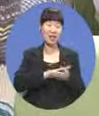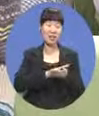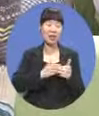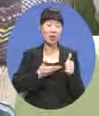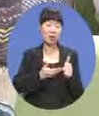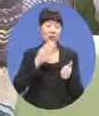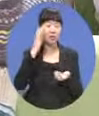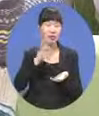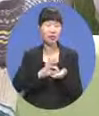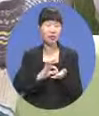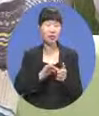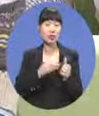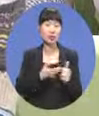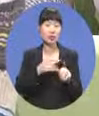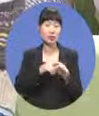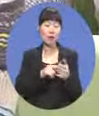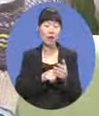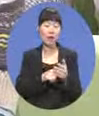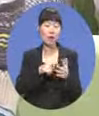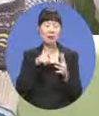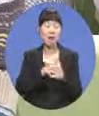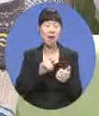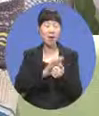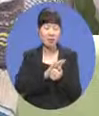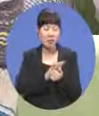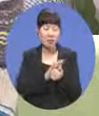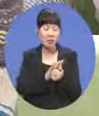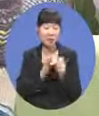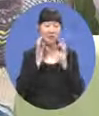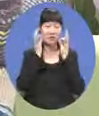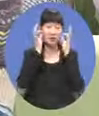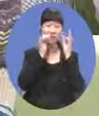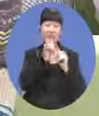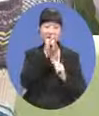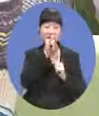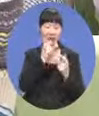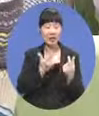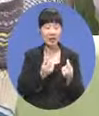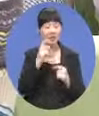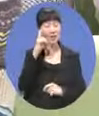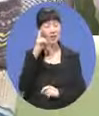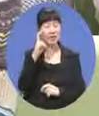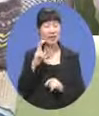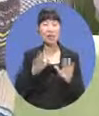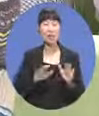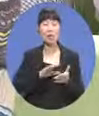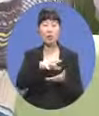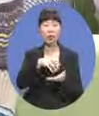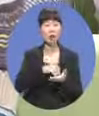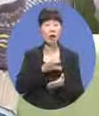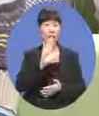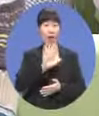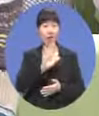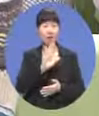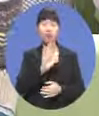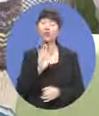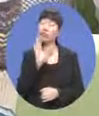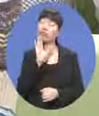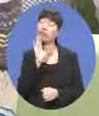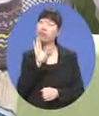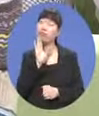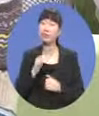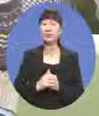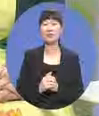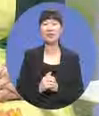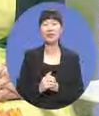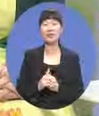신경 써주고 마음 좀 읽어주려고 많이 노력하고 있는데요. 네. 그래서 그런지 이제 안 주워오네. 사실은 제가